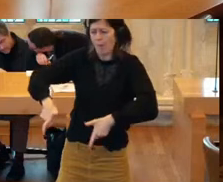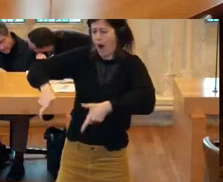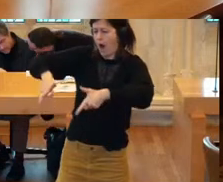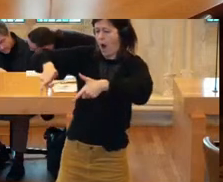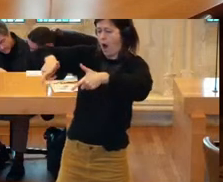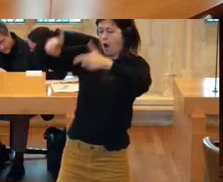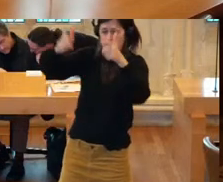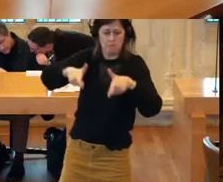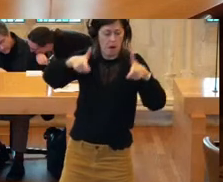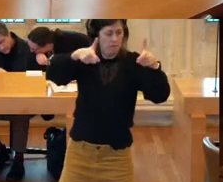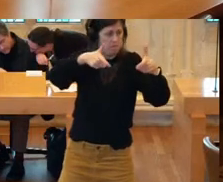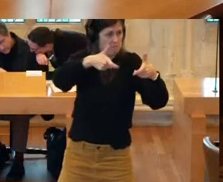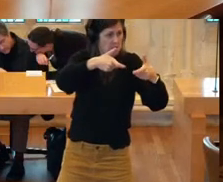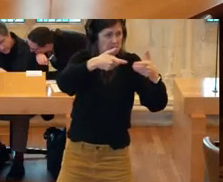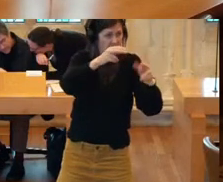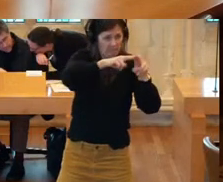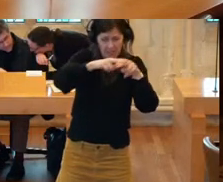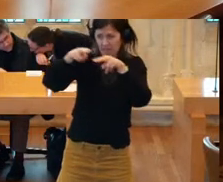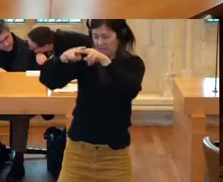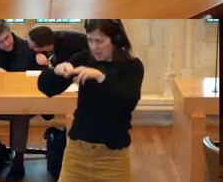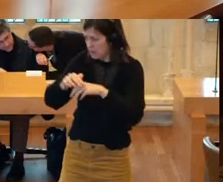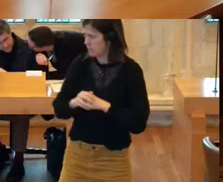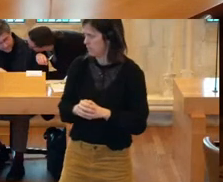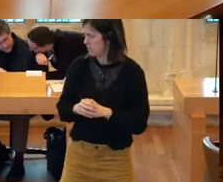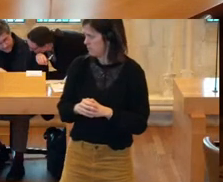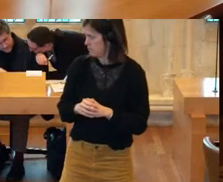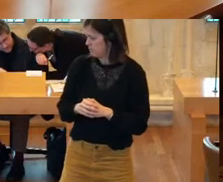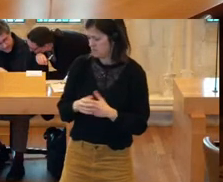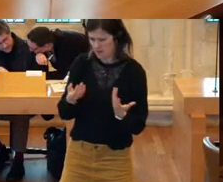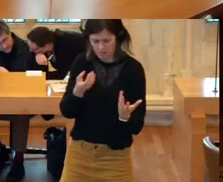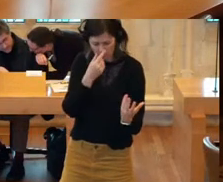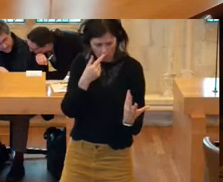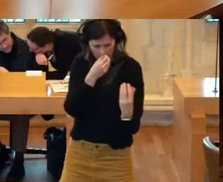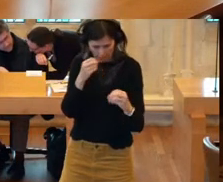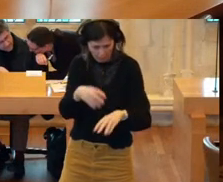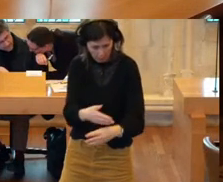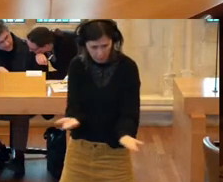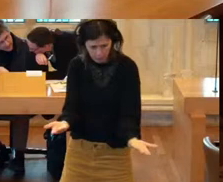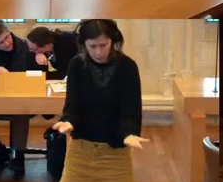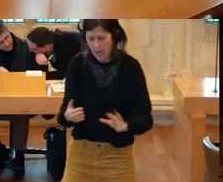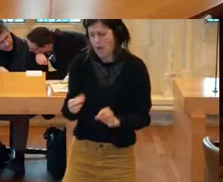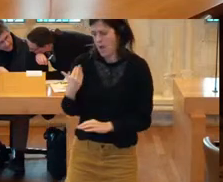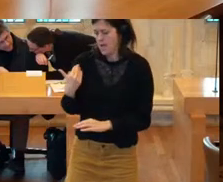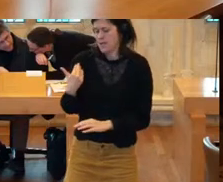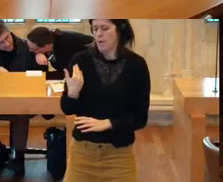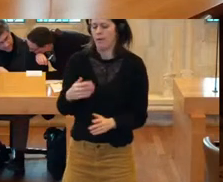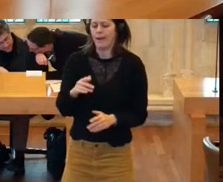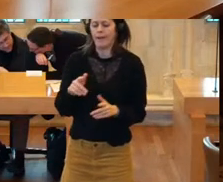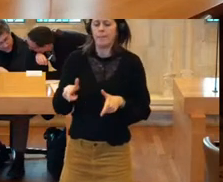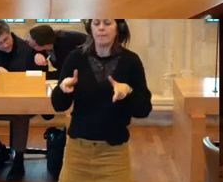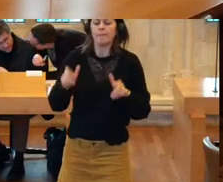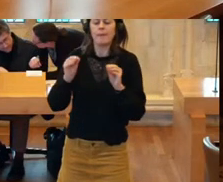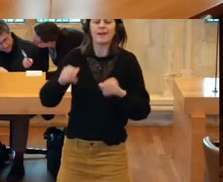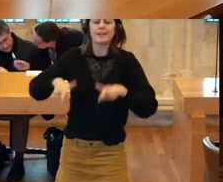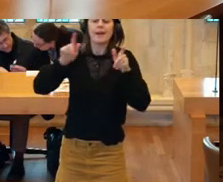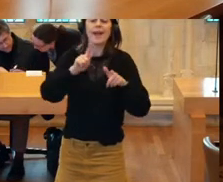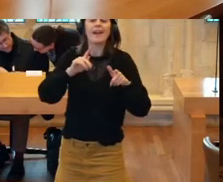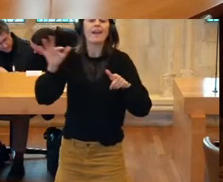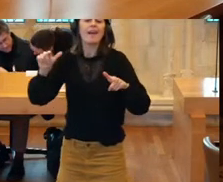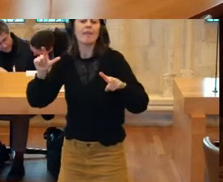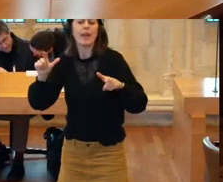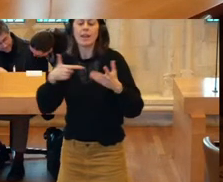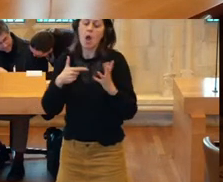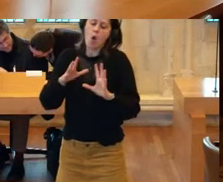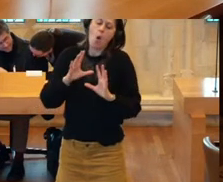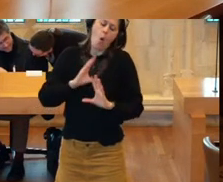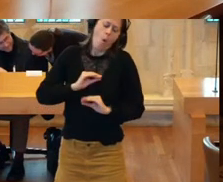récemment, les galeries Lafayette ont heureusement échappé au pire, mais nous voyons bien que cette situation reste d'une grande fragilité